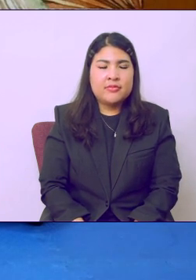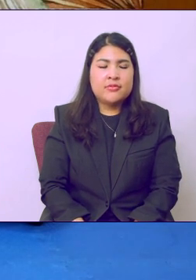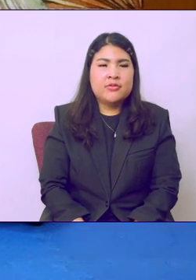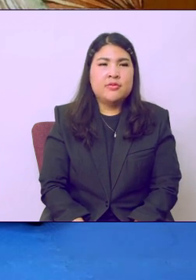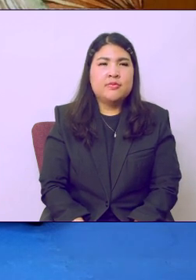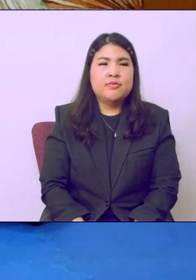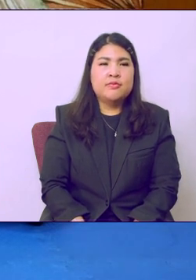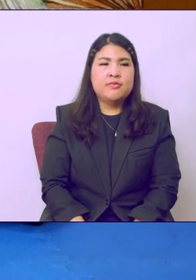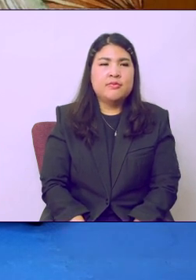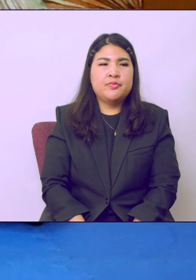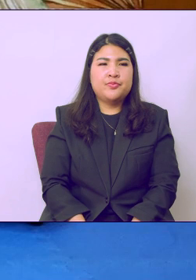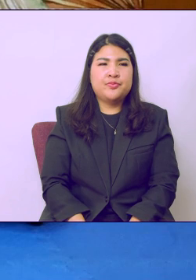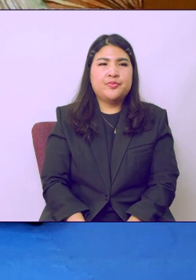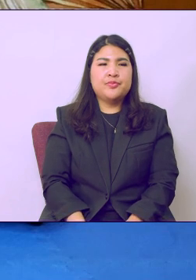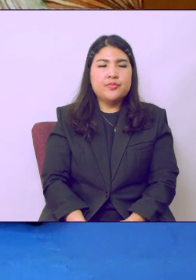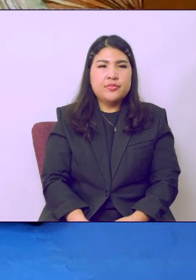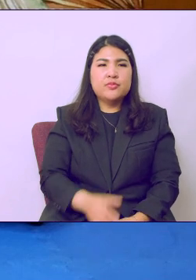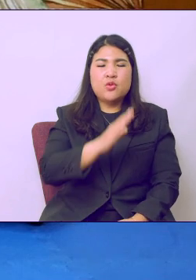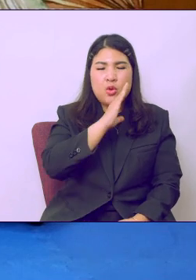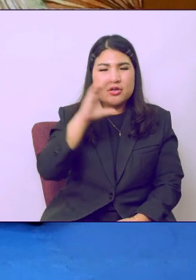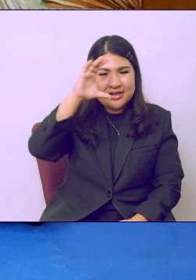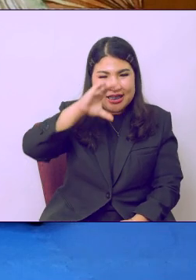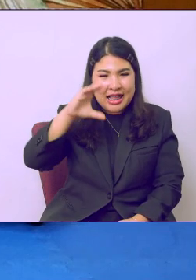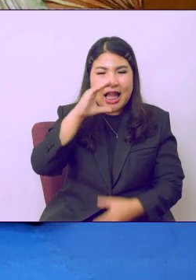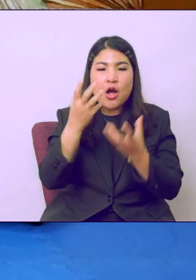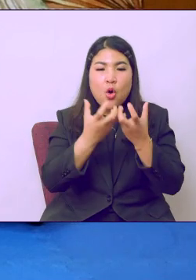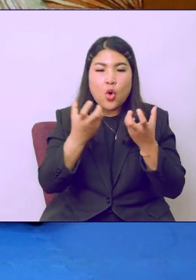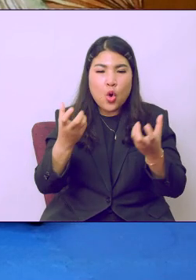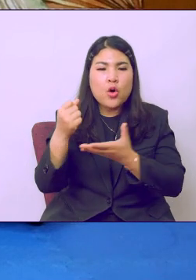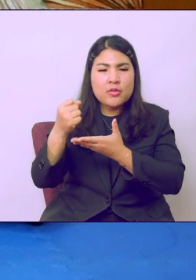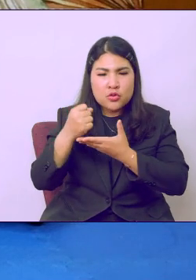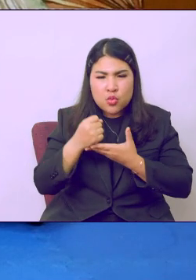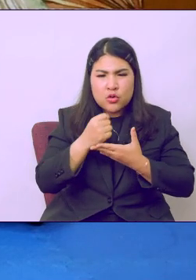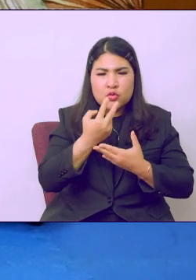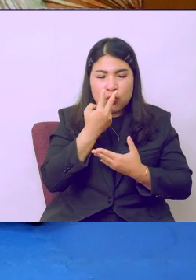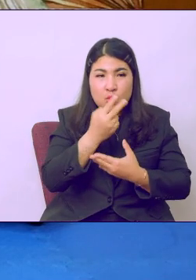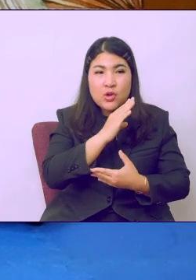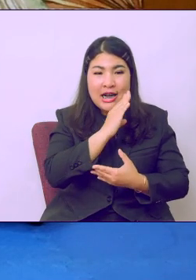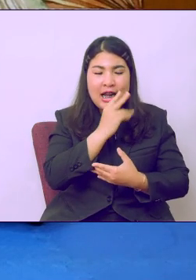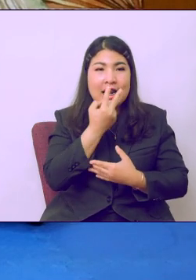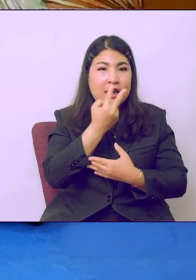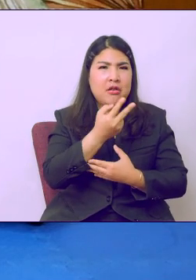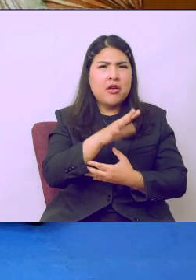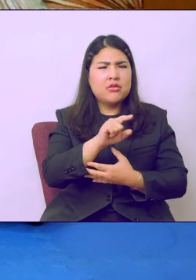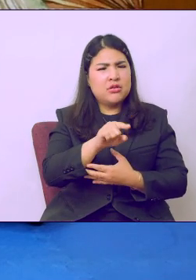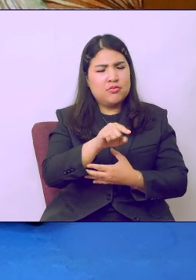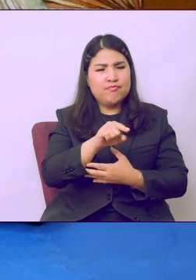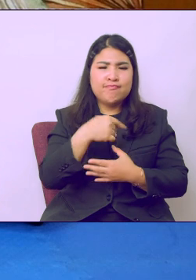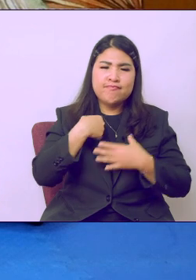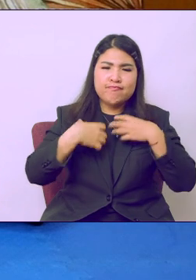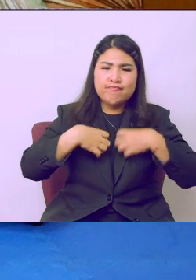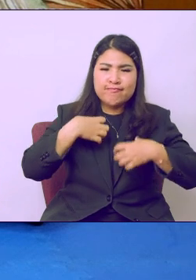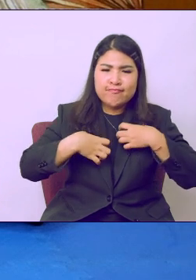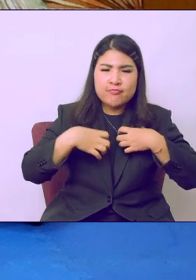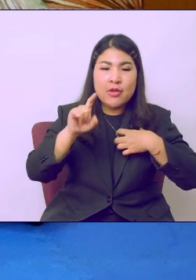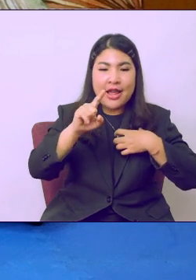ต้องหาอะไรซัพพอร์ตน้องนิดนึงนะครับในกลุ่มที่ที่เราดูแล้วว่าเอ๊ะถ้าเอาลงแบบนี้แล้วเขาจะรู้สึกว่าอึดอัดรำคาญน่ะก็ต้องหา